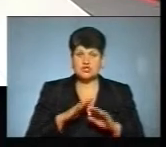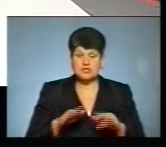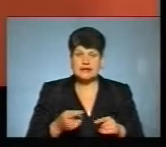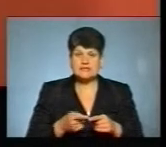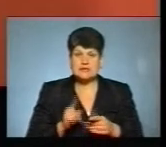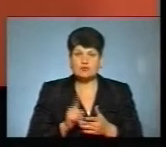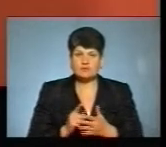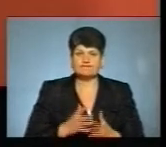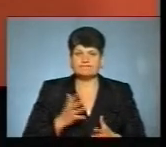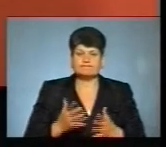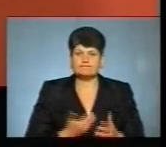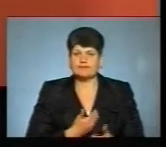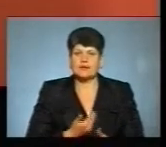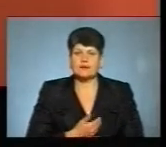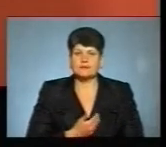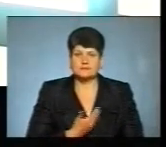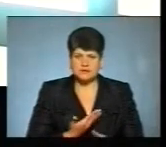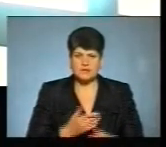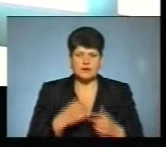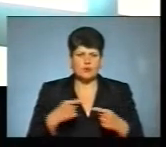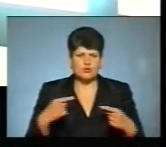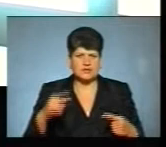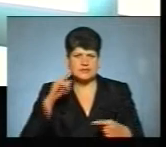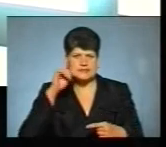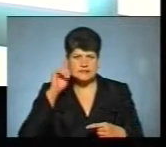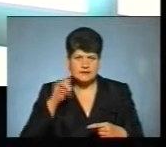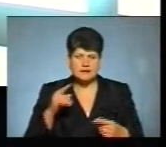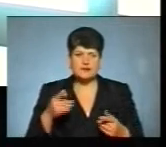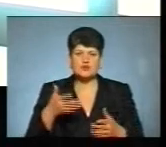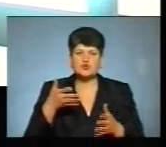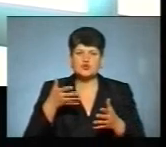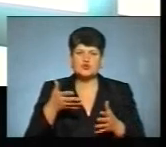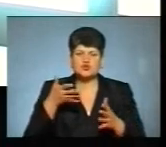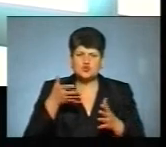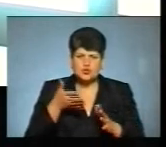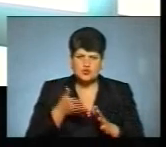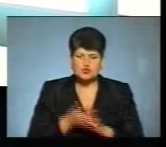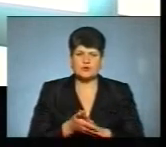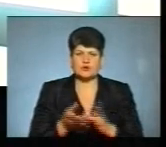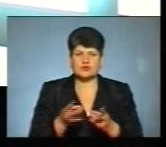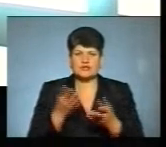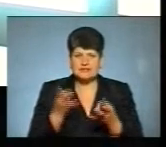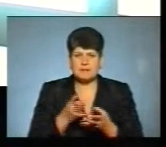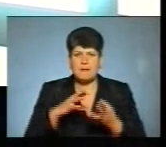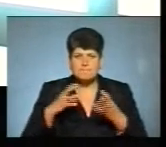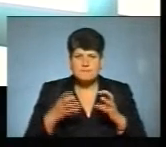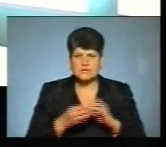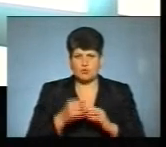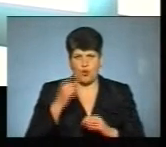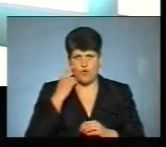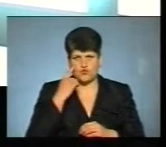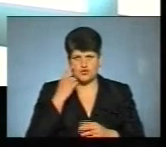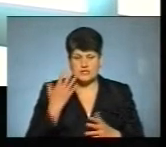певний стимул, адже будь-які закріплені знання – це зрозуміло, що їхня підсумкова оцінка. Якщо цього не